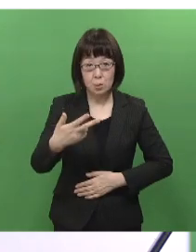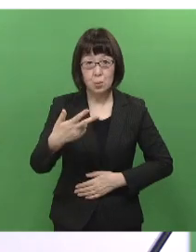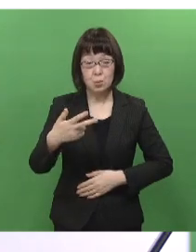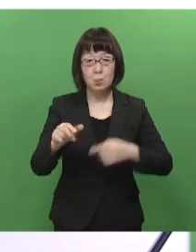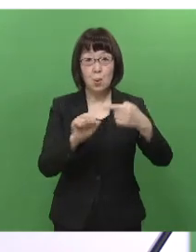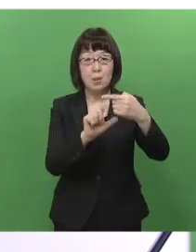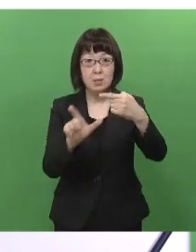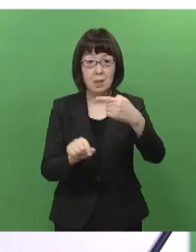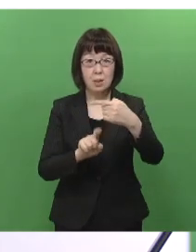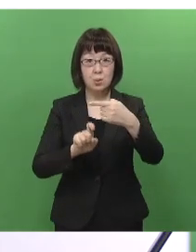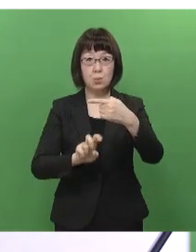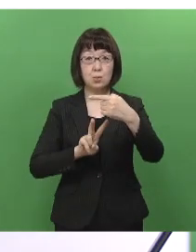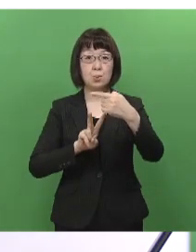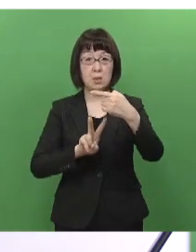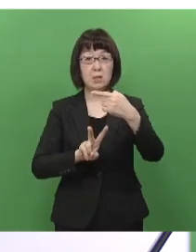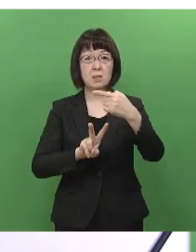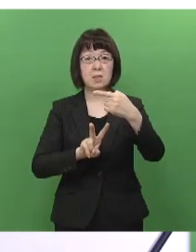の